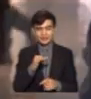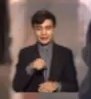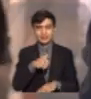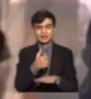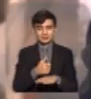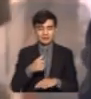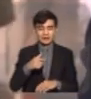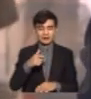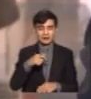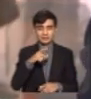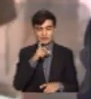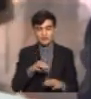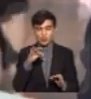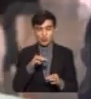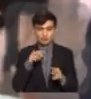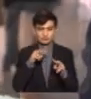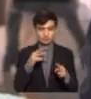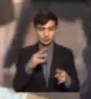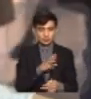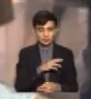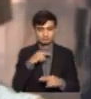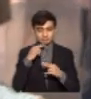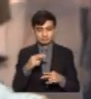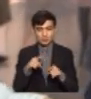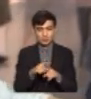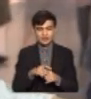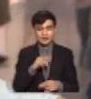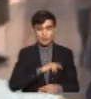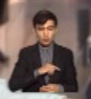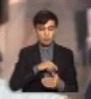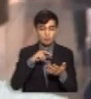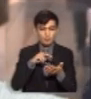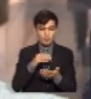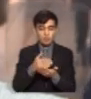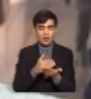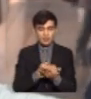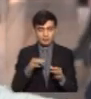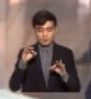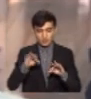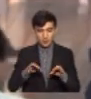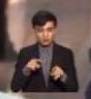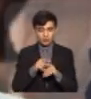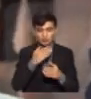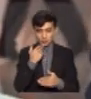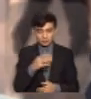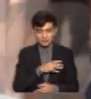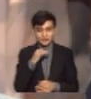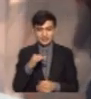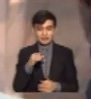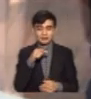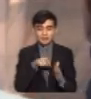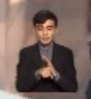генерального подрядчика не было соблюдено рабочий проект. Там должно быть